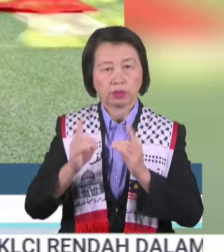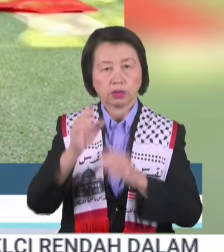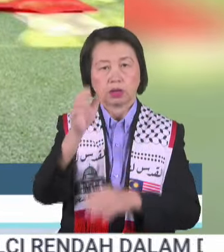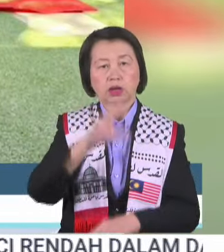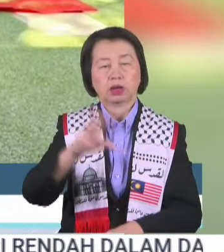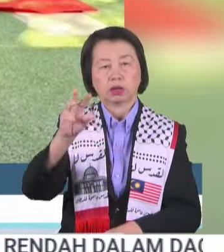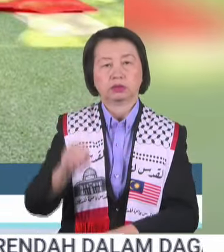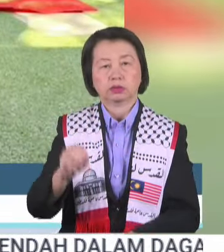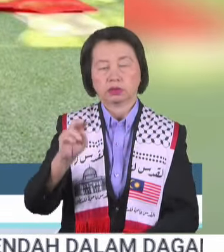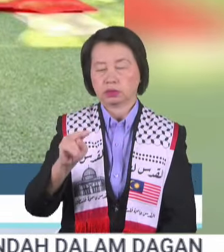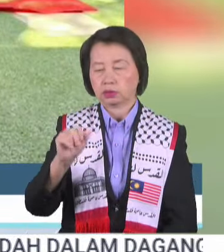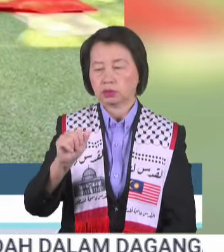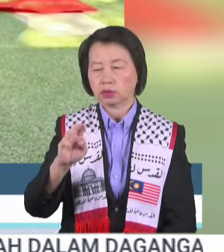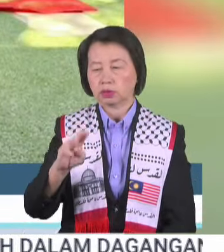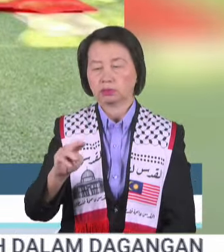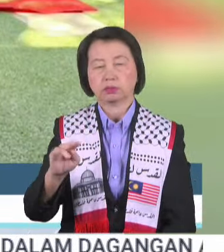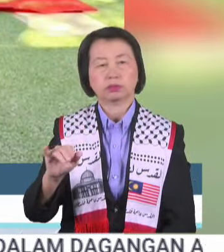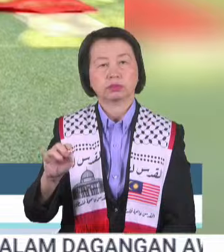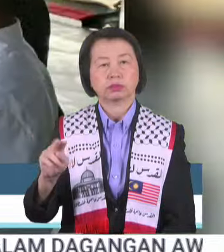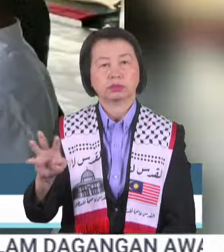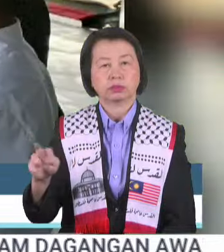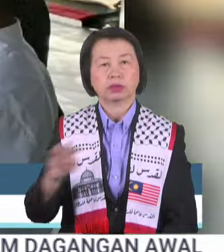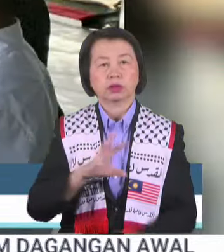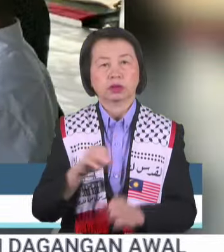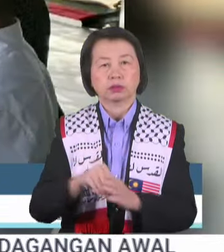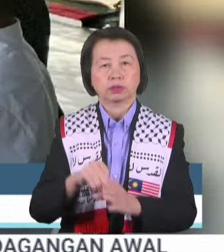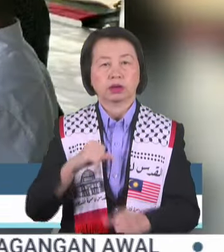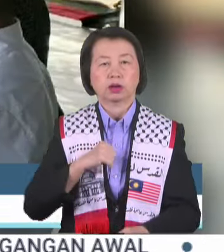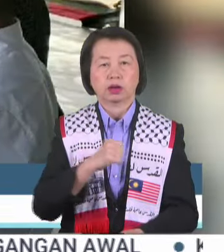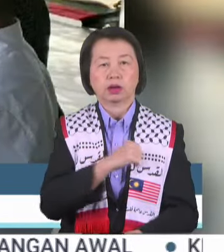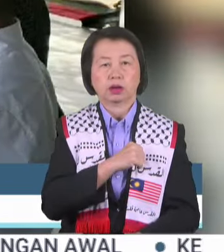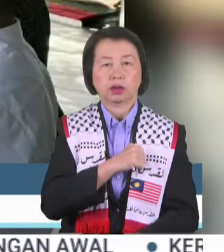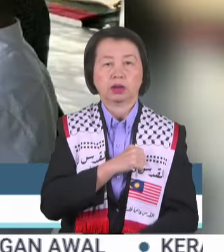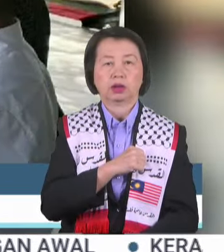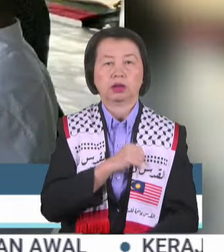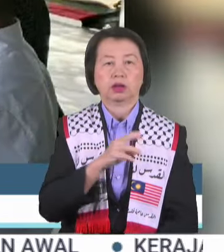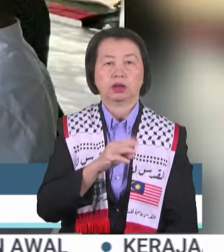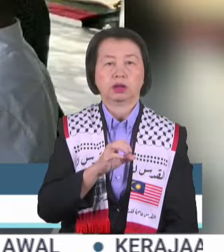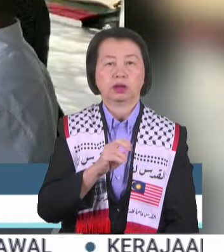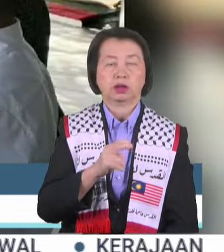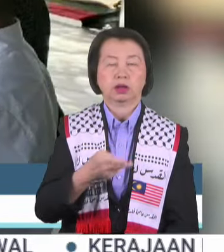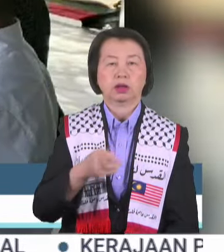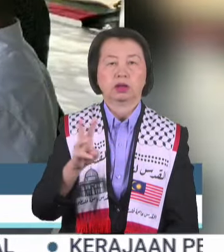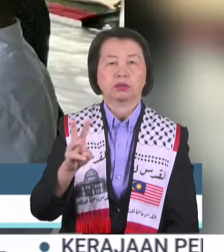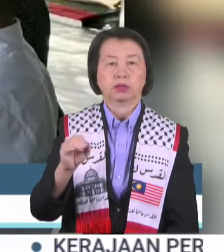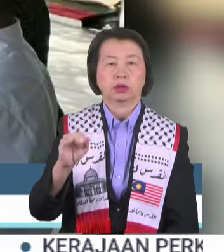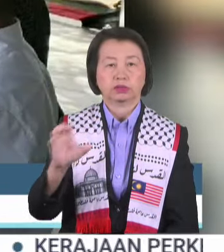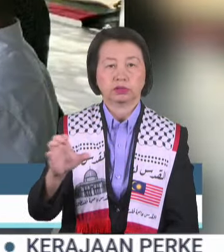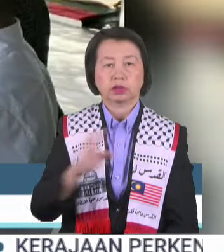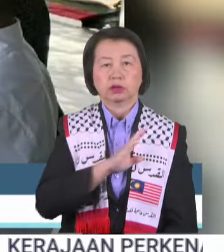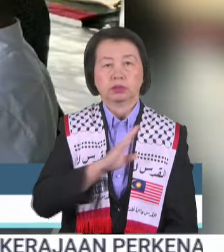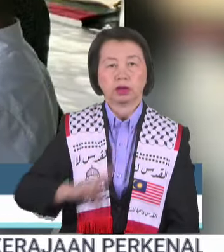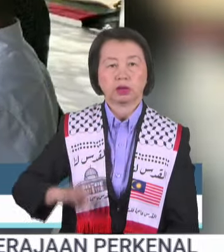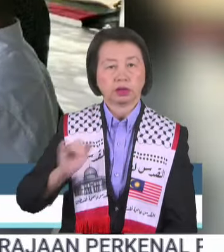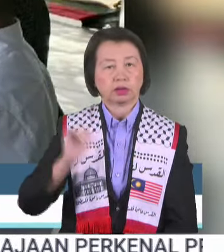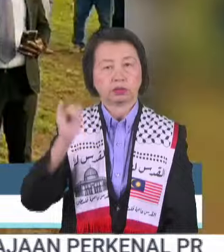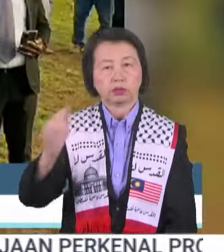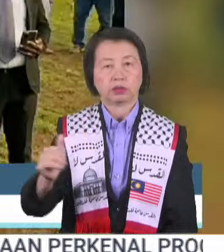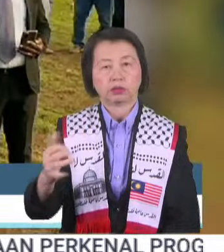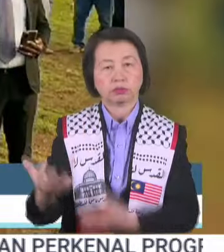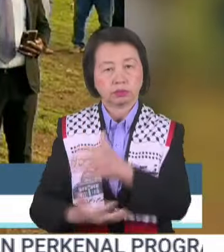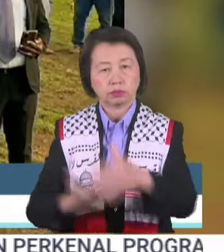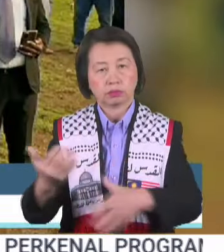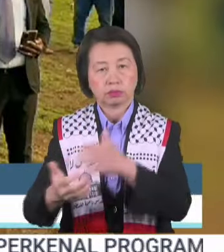Afrika Namibia ADEF yang melibatkan ahli lembaga Pusat Islam Windhoek WIC. Baginda turut menghadiri sesi